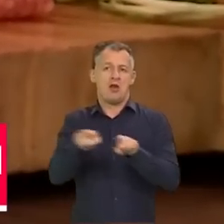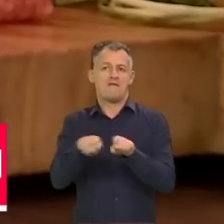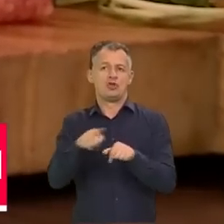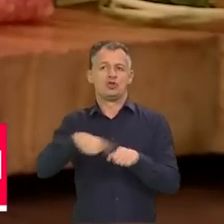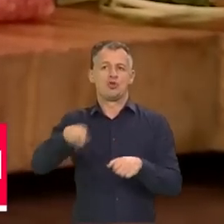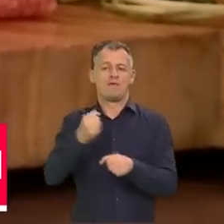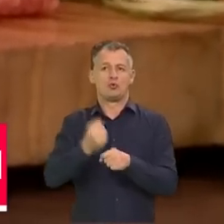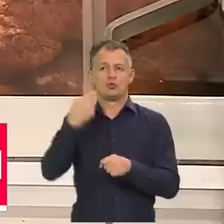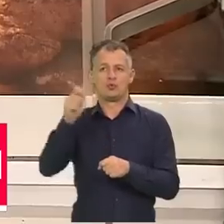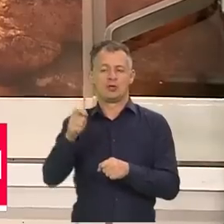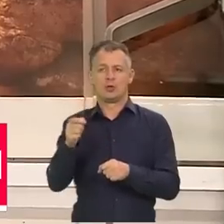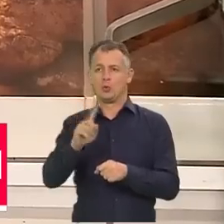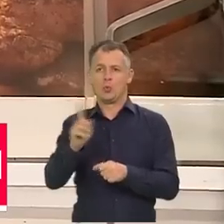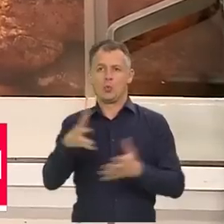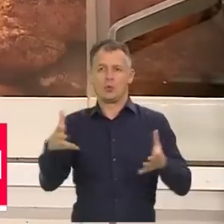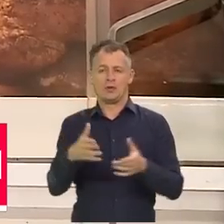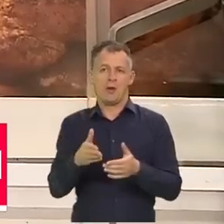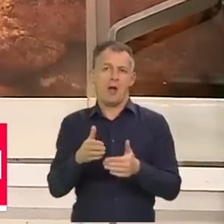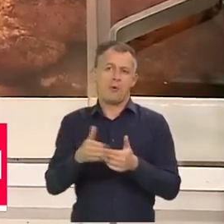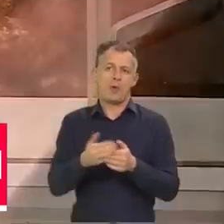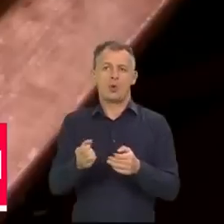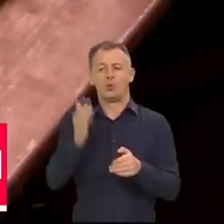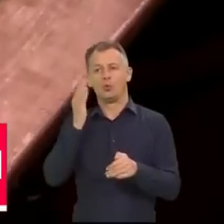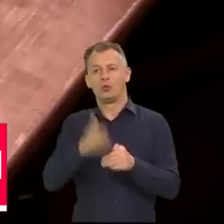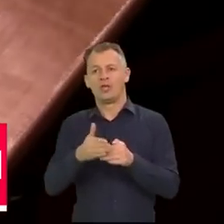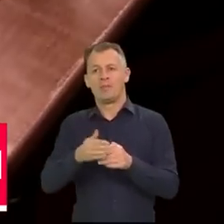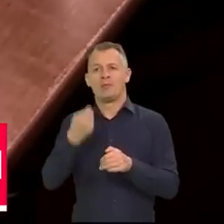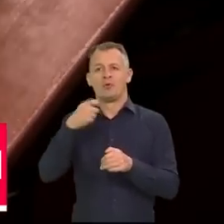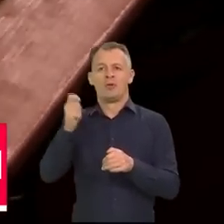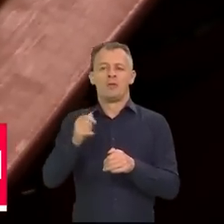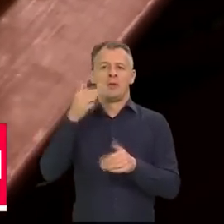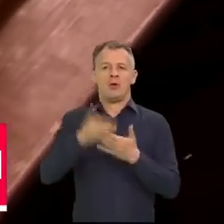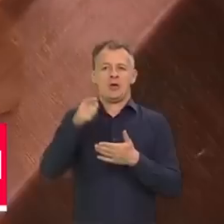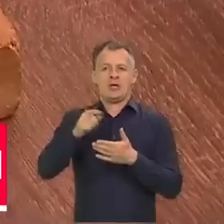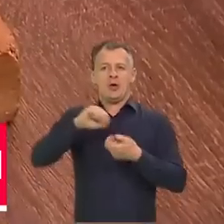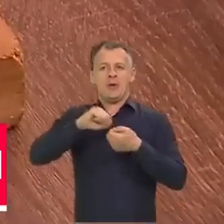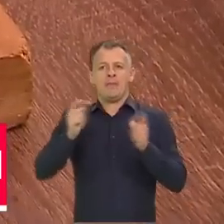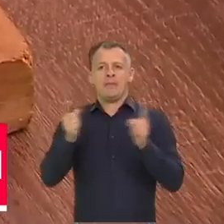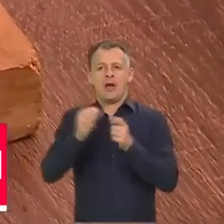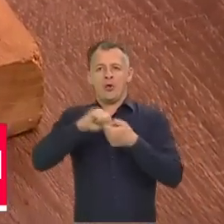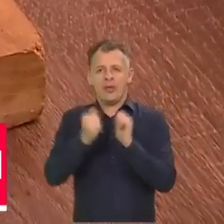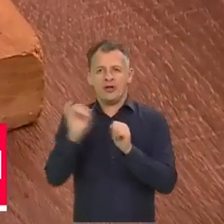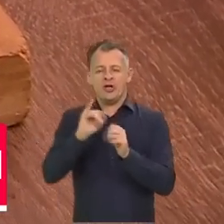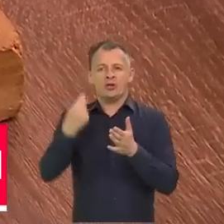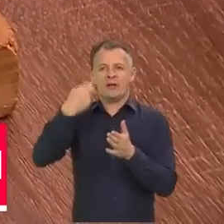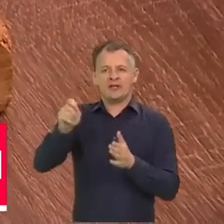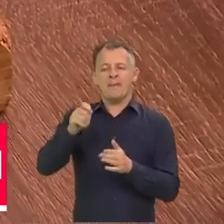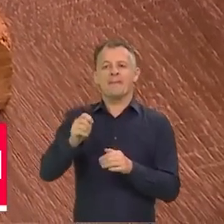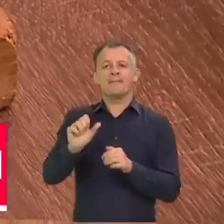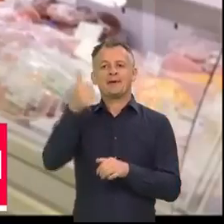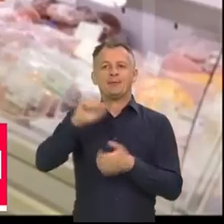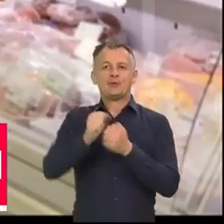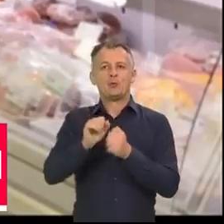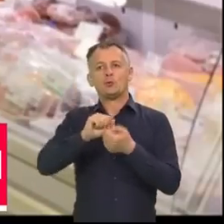prea mult. Eu zic că am scumpit printre ultimii, tocmai pentru că aici este o mică luptă. Cine scumpește primul, cine scumpește ultimul.